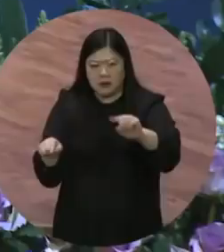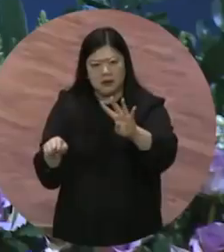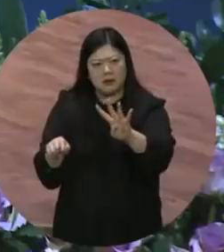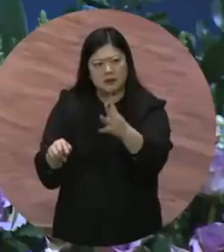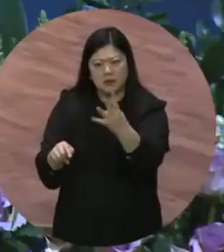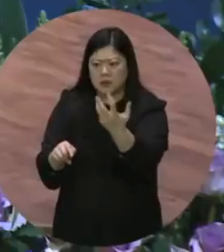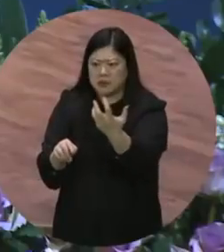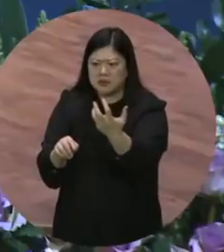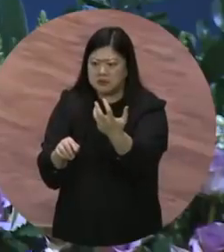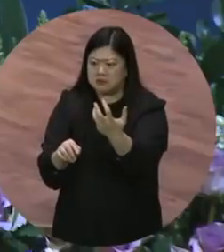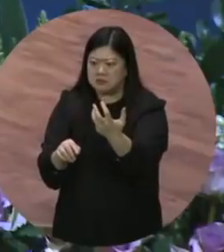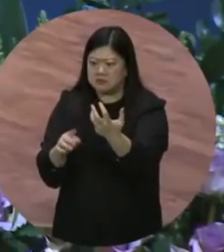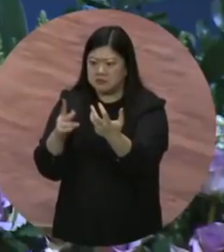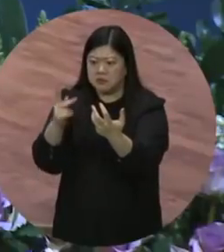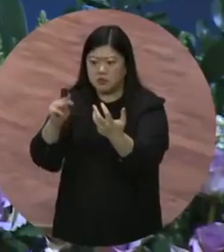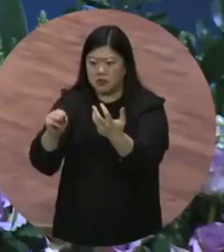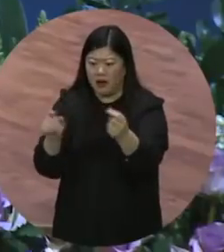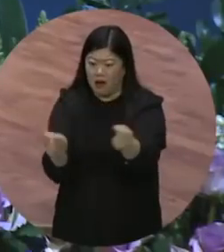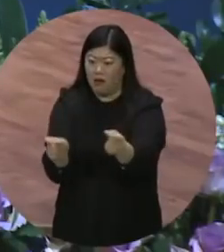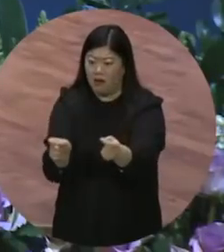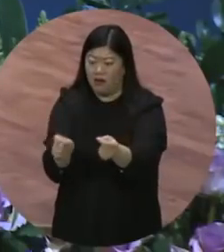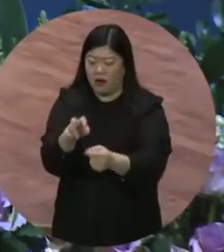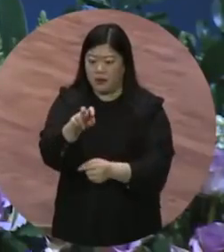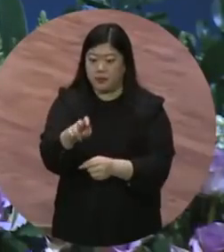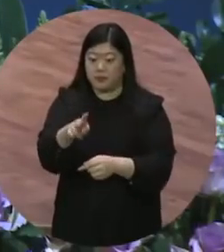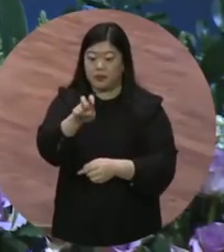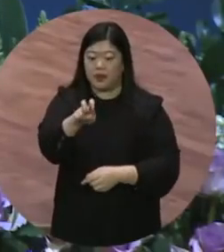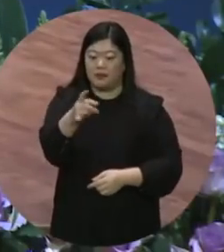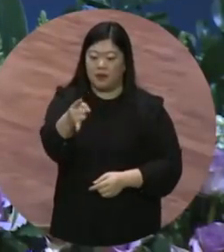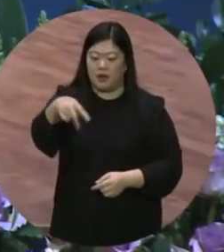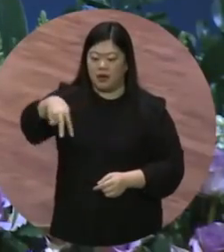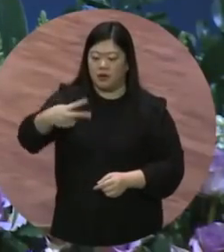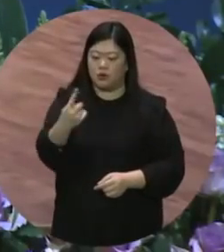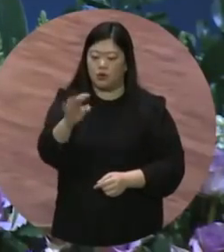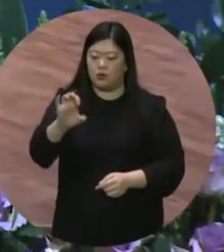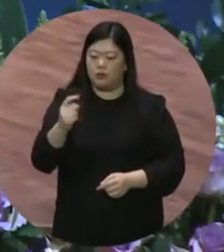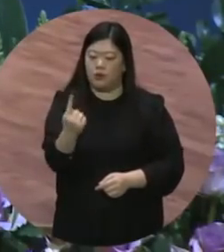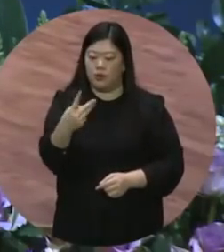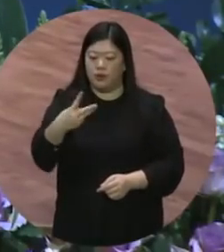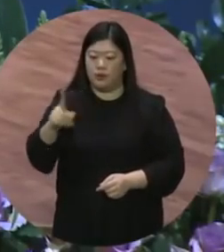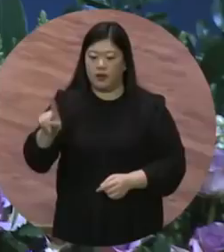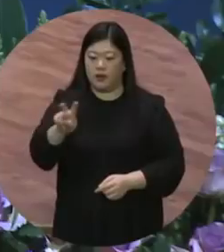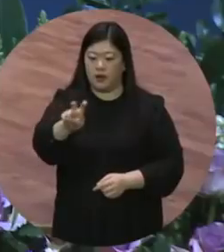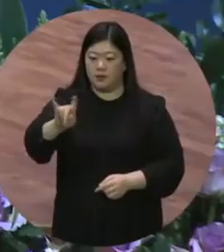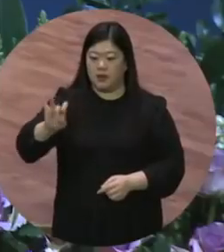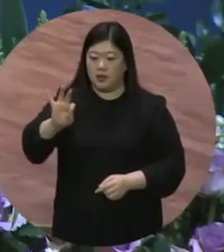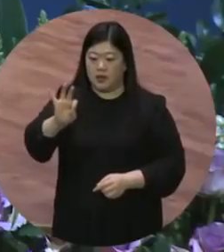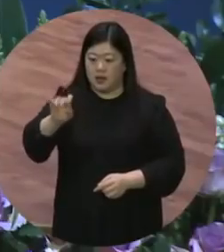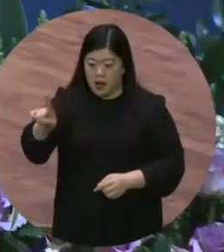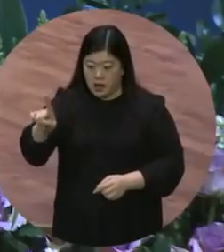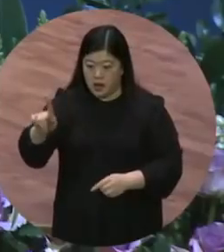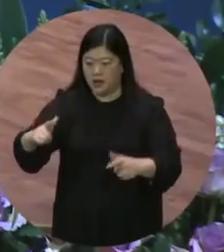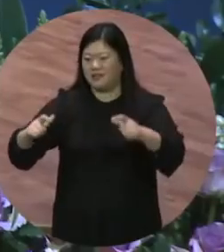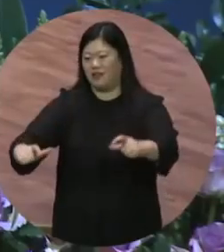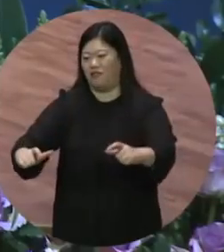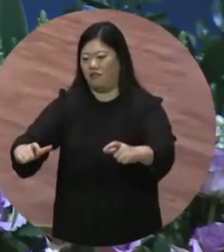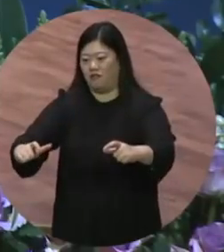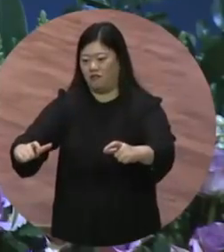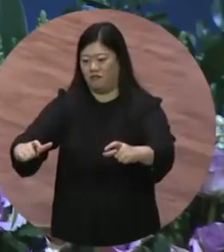국경지대도 아닙니다. 메소포타미아 지역이에요. 지금 아브라함은 현재 하란에서 15년 동안 거주하고